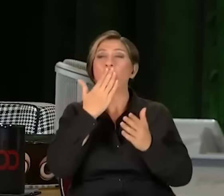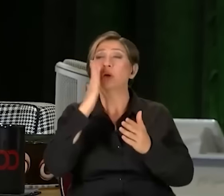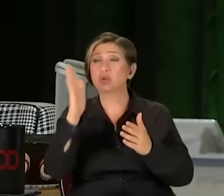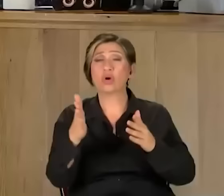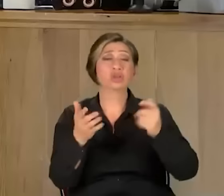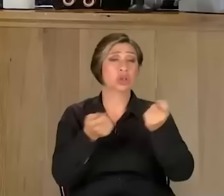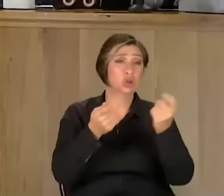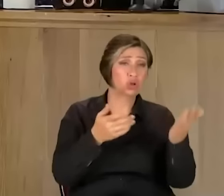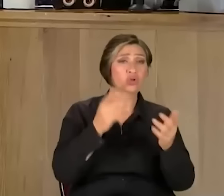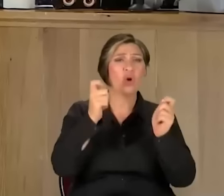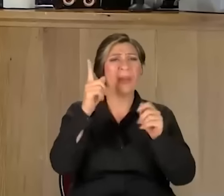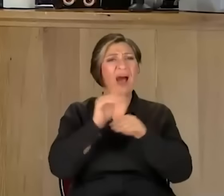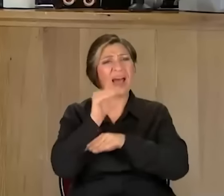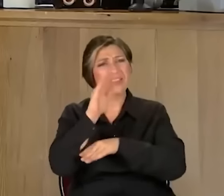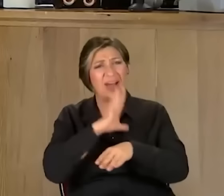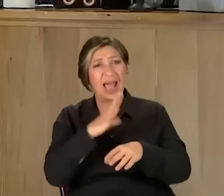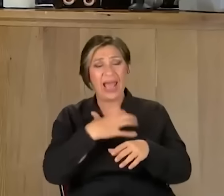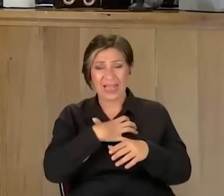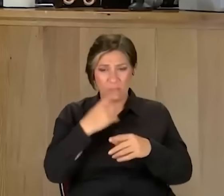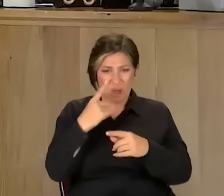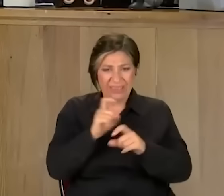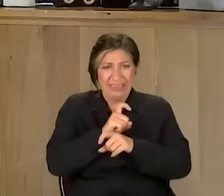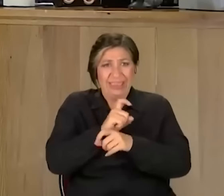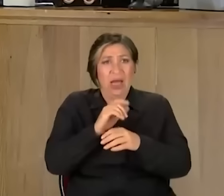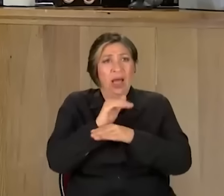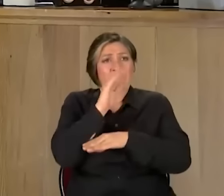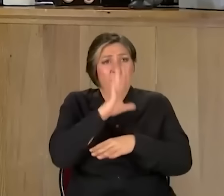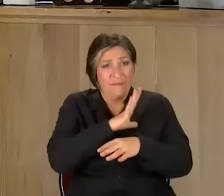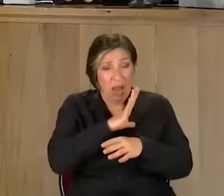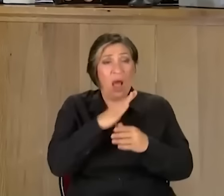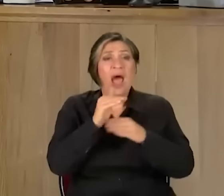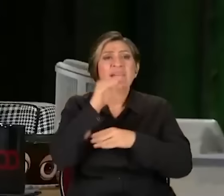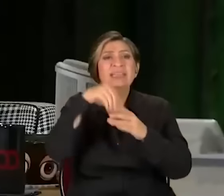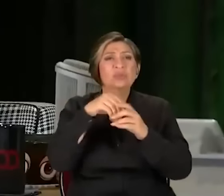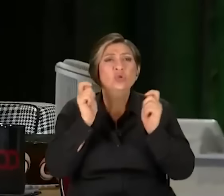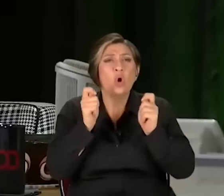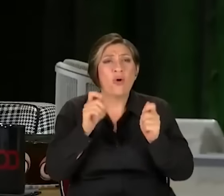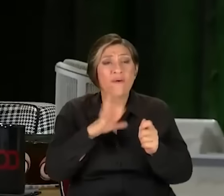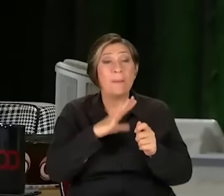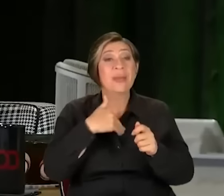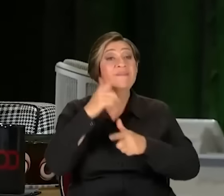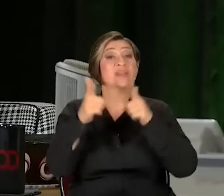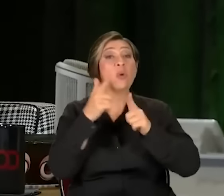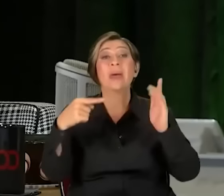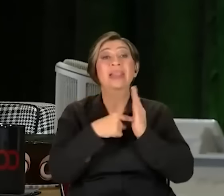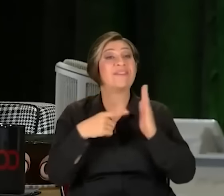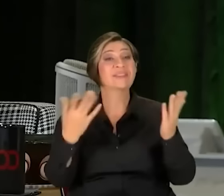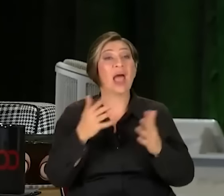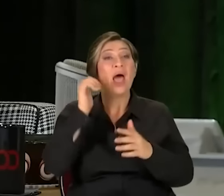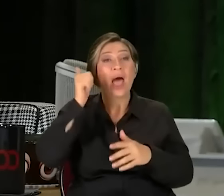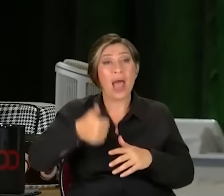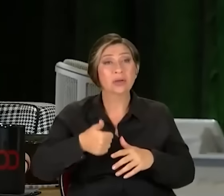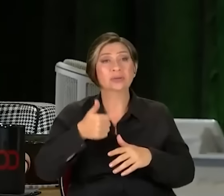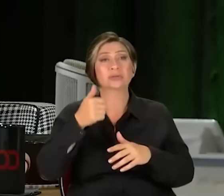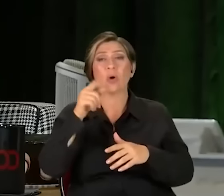gidiyor, çalışıyor, zor bir hayatları var. Herkesin kendine göre stresli hayatı var. Hayatlarında yaşadıkları zorluklar var. Benim videolarımdaki amaç da işte hani her gün